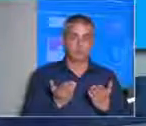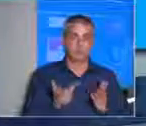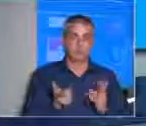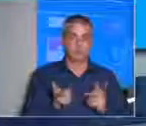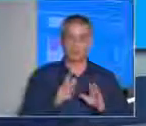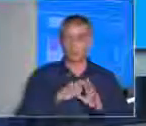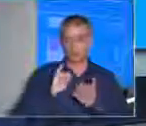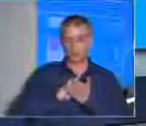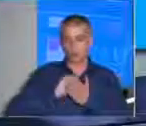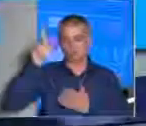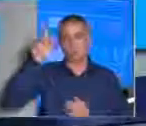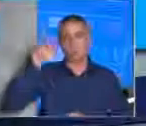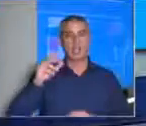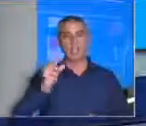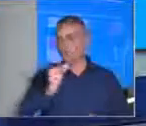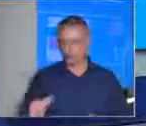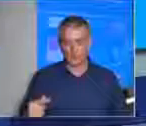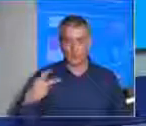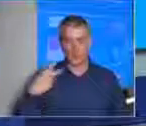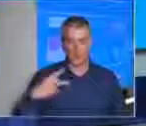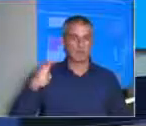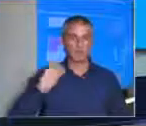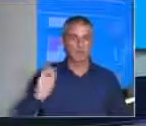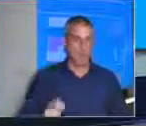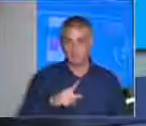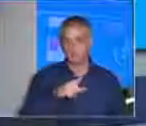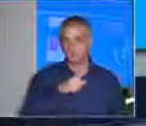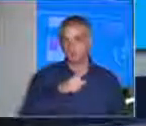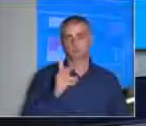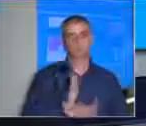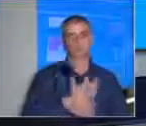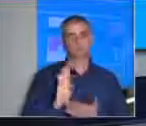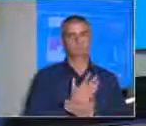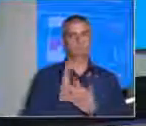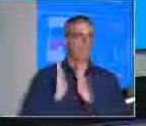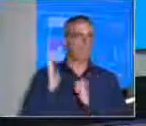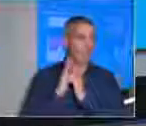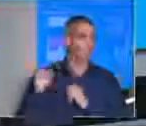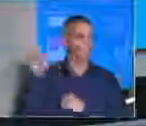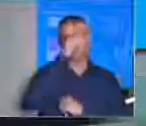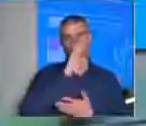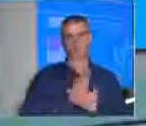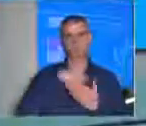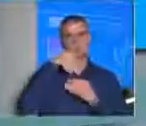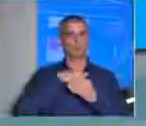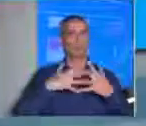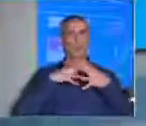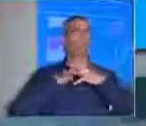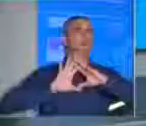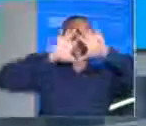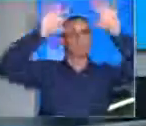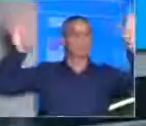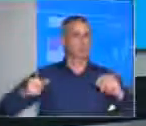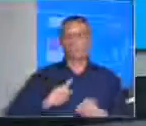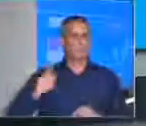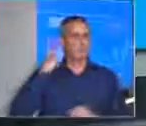שהחופים, ניו יורק, קליפורניה וכולי, שיקגו, הם אלו שיקבעו את כל מה שקורה בתוך ארצות הברית, ואף אחד